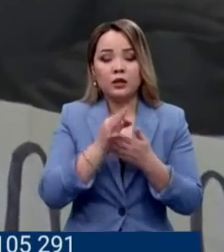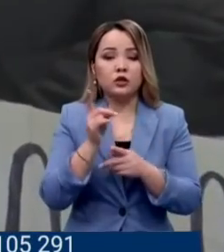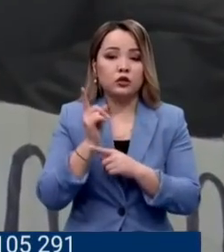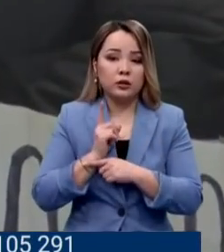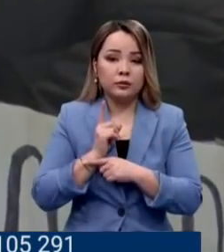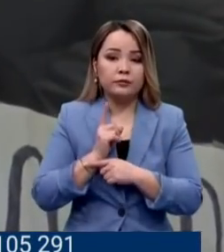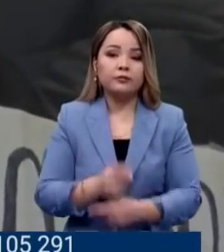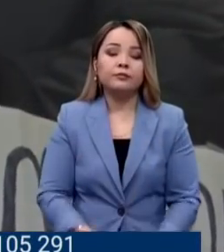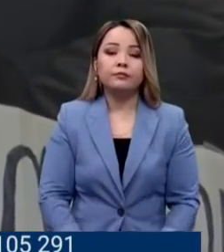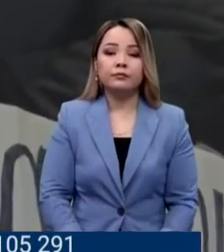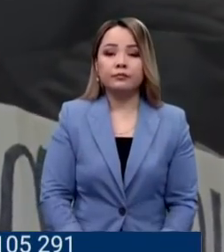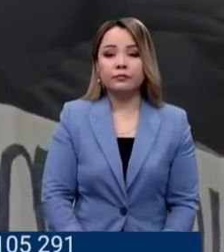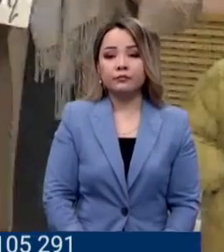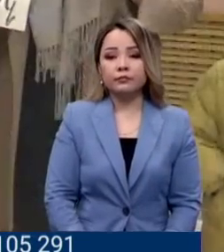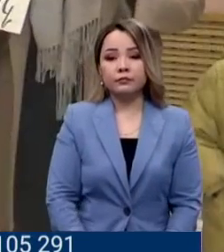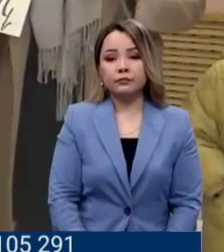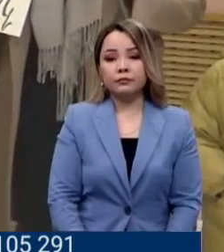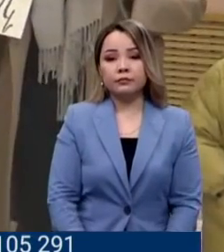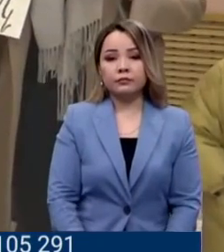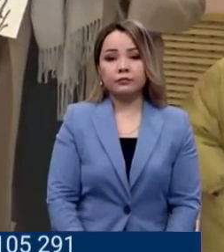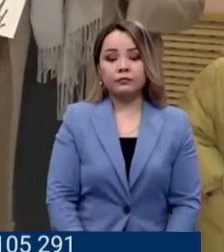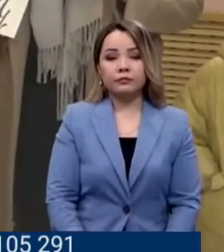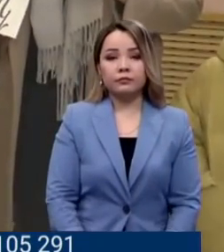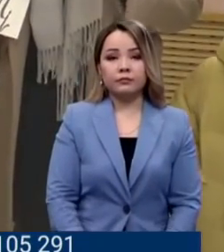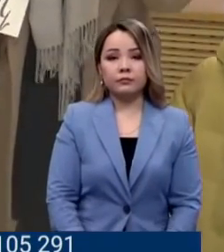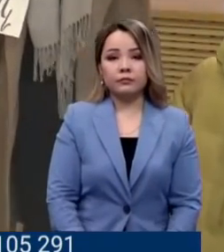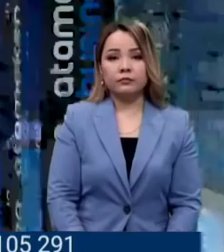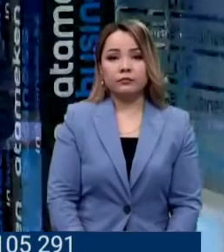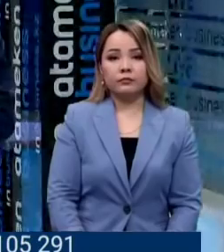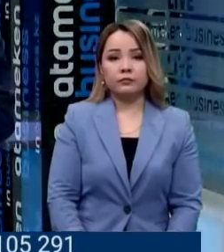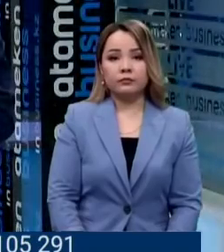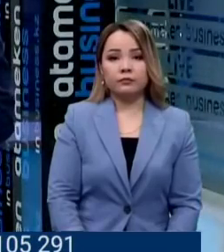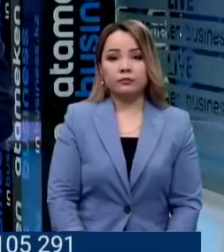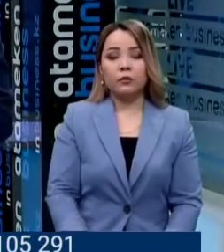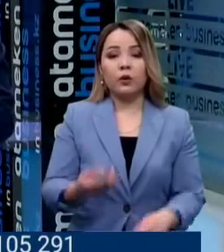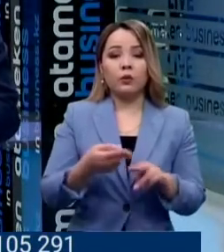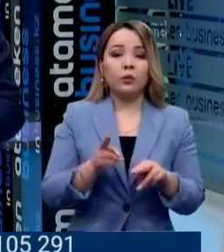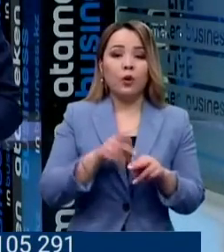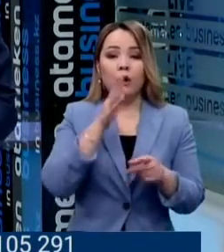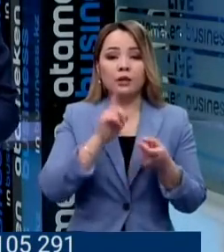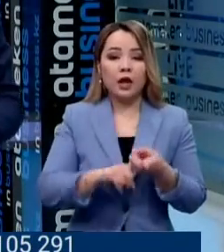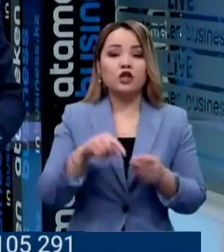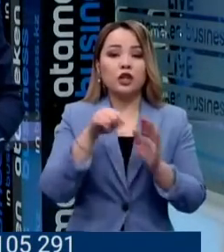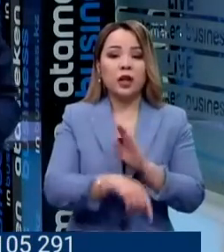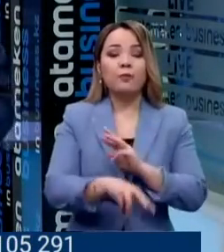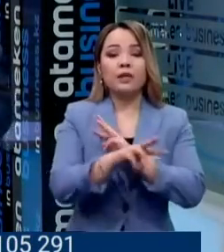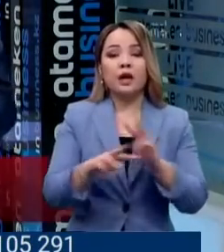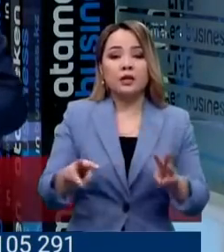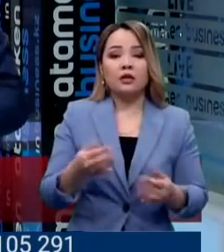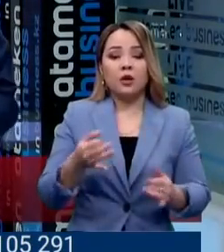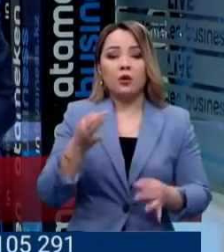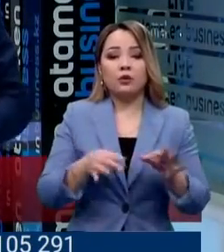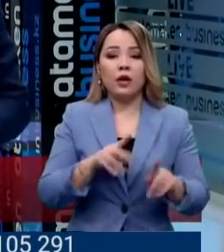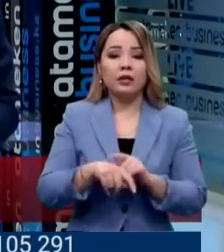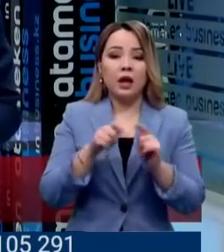Динара Жоламан қызы, Қанат Елеуов, Атамекен Бизнес арнасы, Атыраудан. Бұл уақытта Ішкі істер министрлігі елімізде қылмыстар